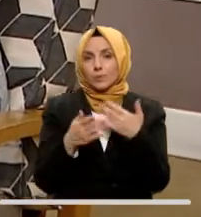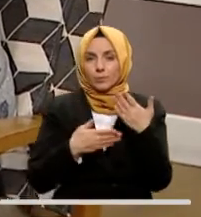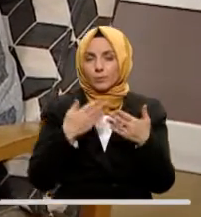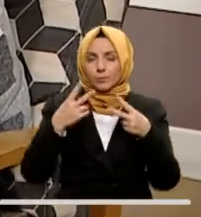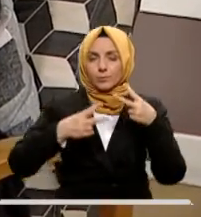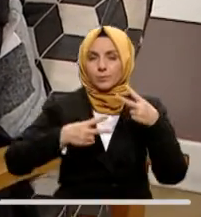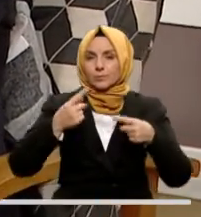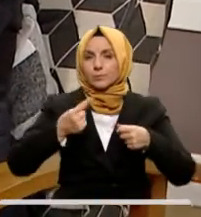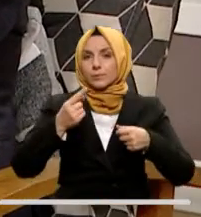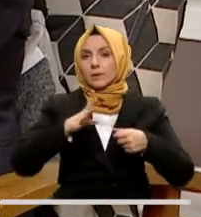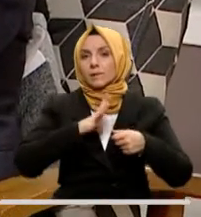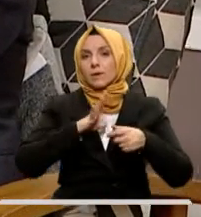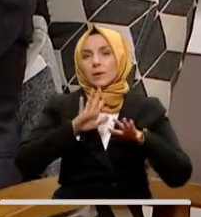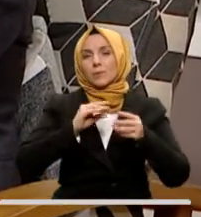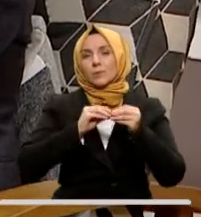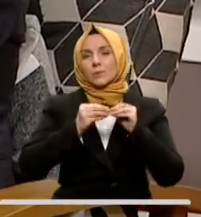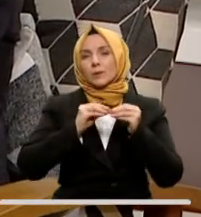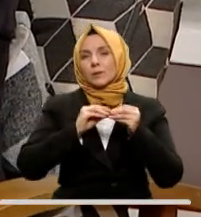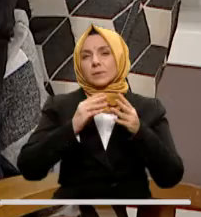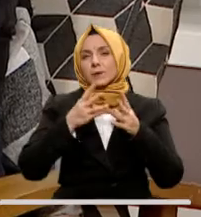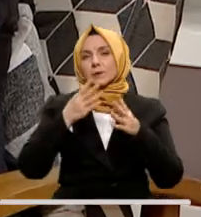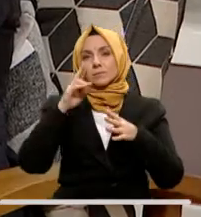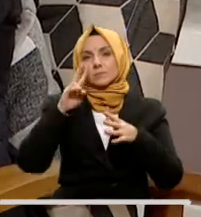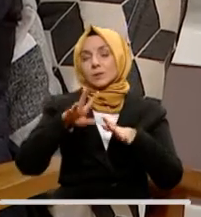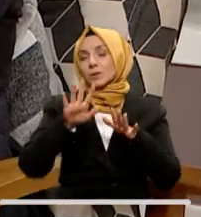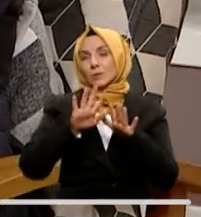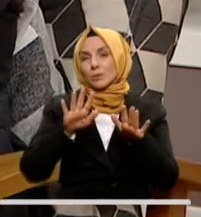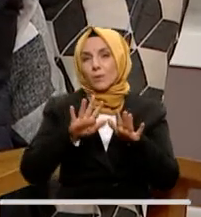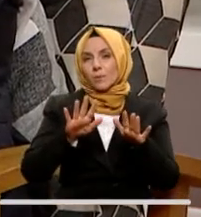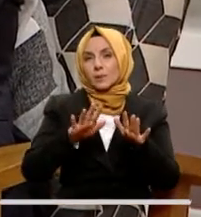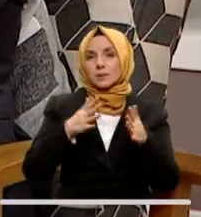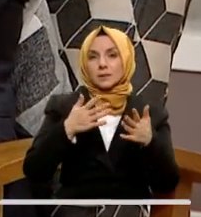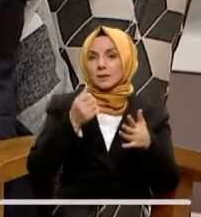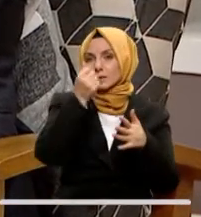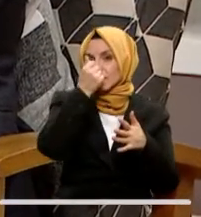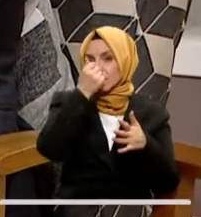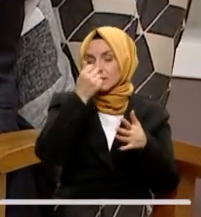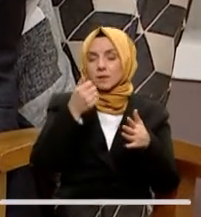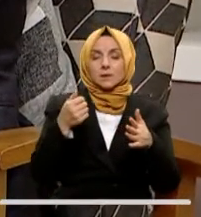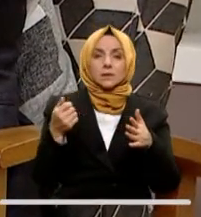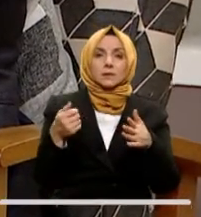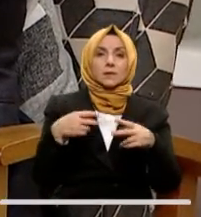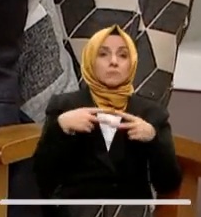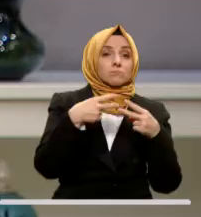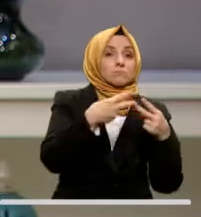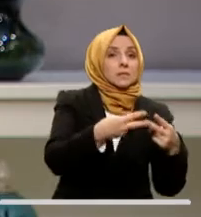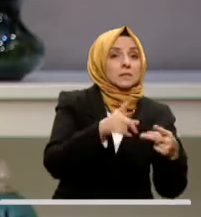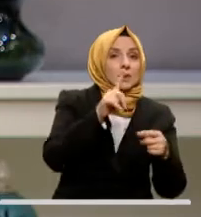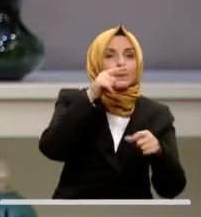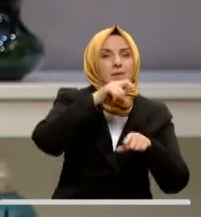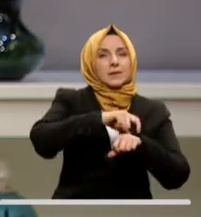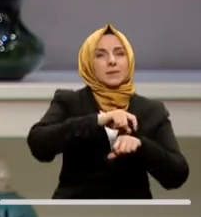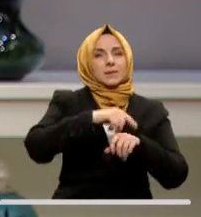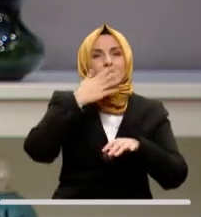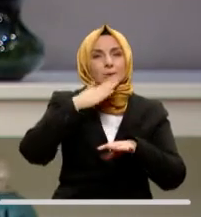bazı şeyler var ama pratikte hiç karşılaşmadık anda geçen bir kan transfüzyonu ile geçen bir hastalık değil mi rahatlıkla söyleyebiliriz